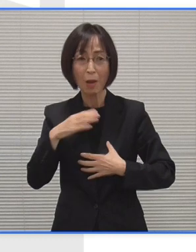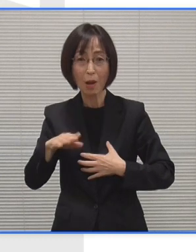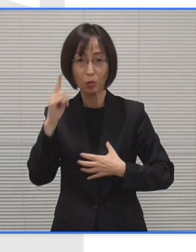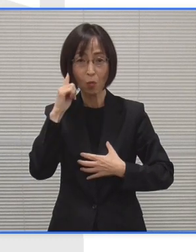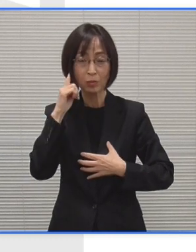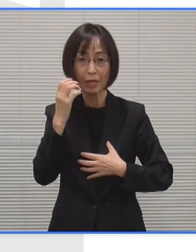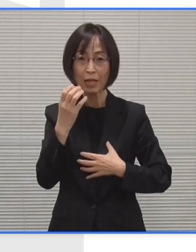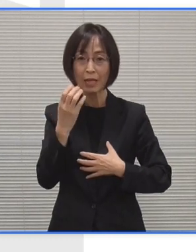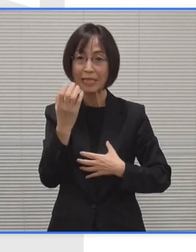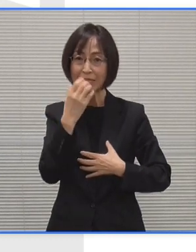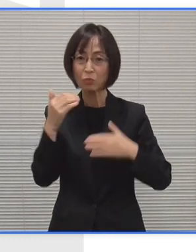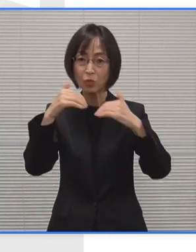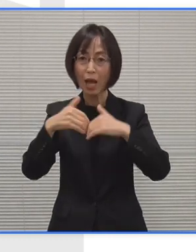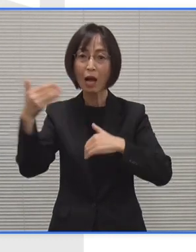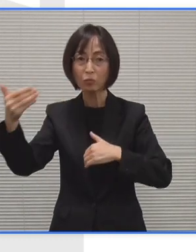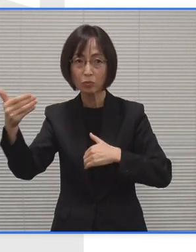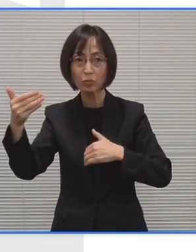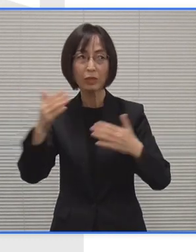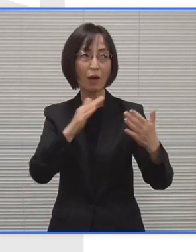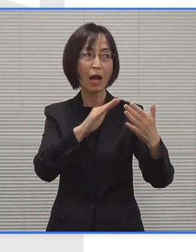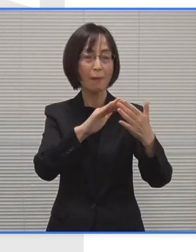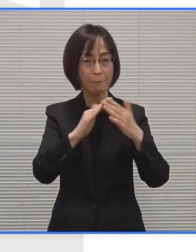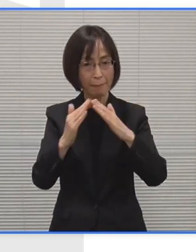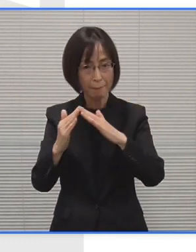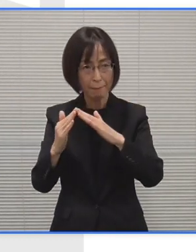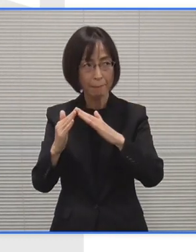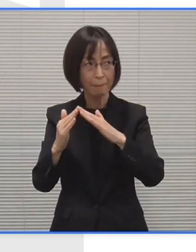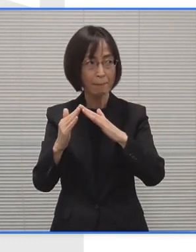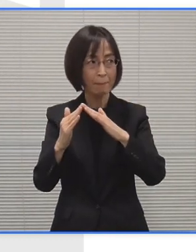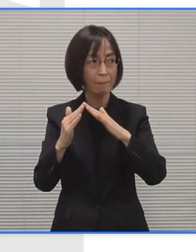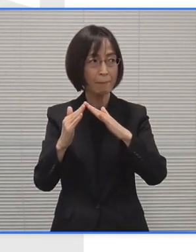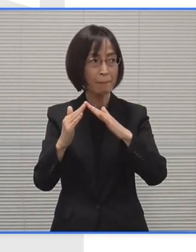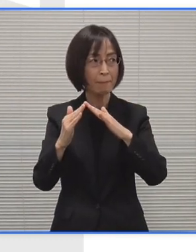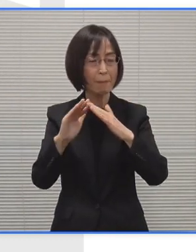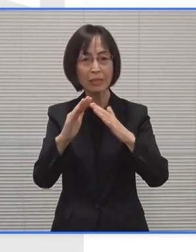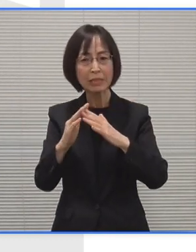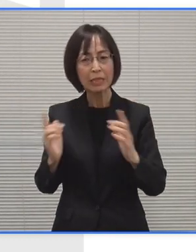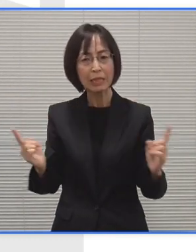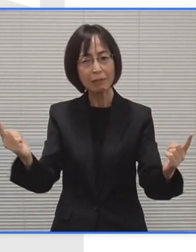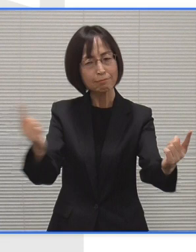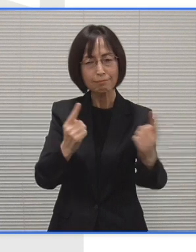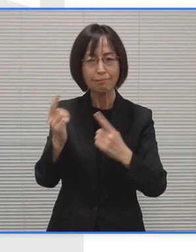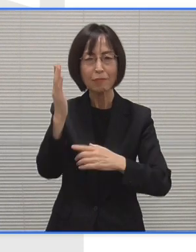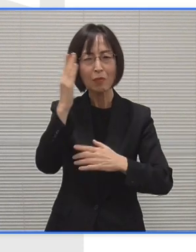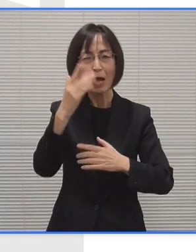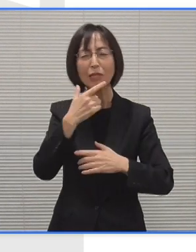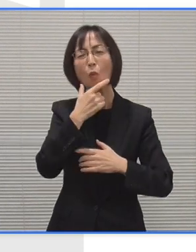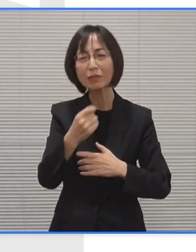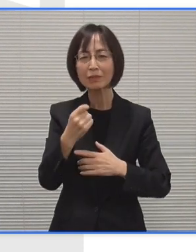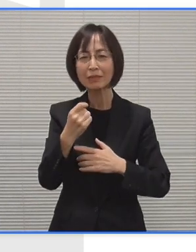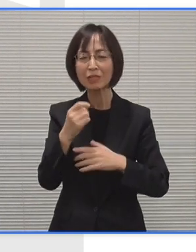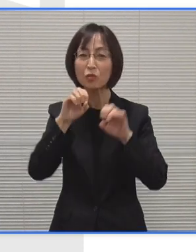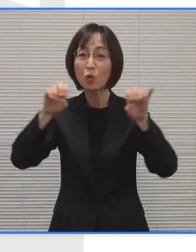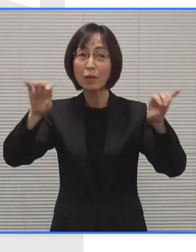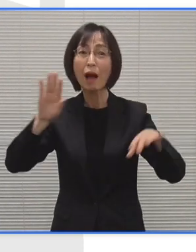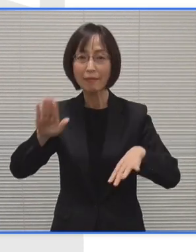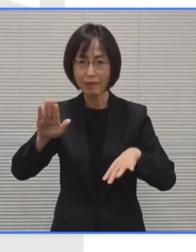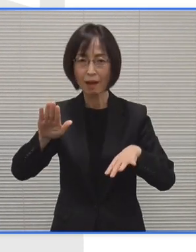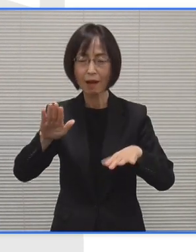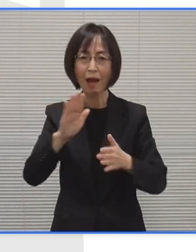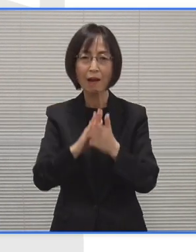などで街にある外交しないでほしいというような呼びかけもありましたけれども、改めて今